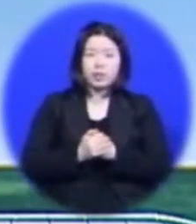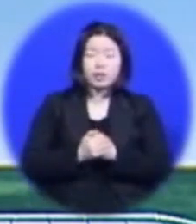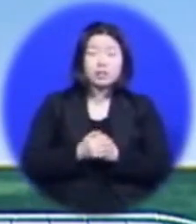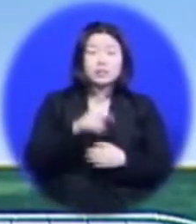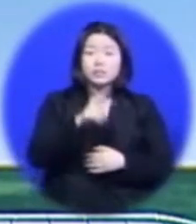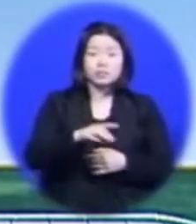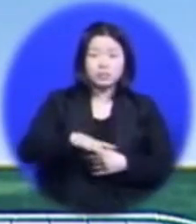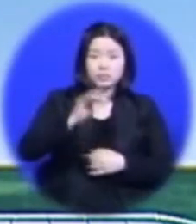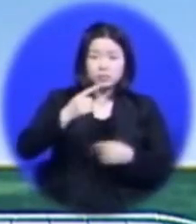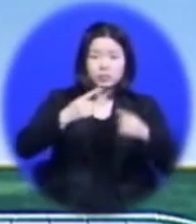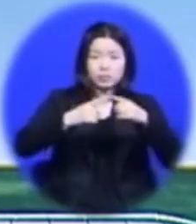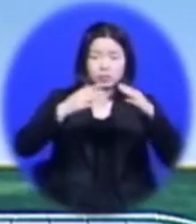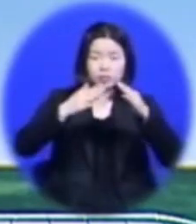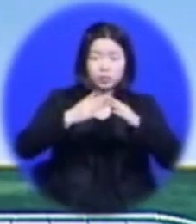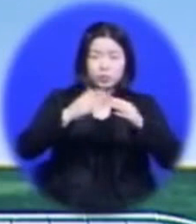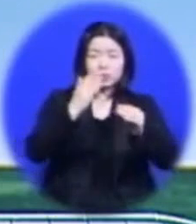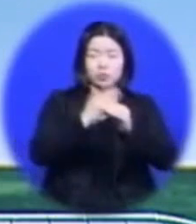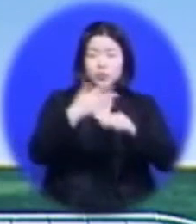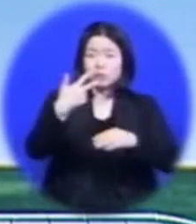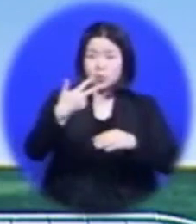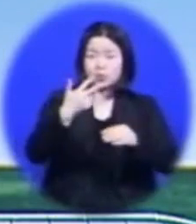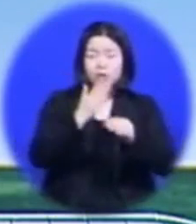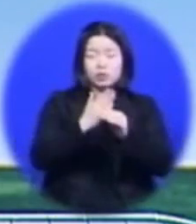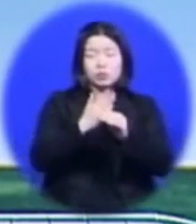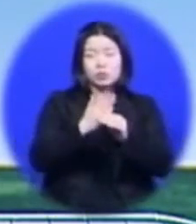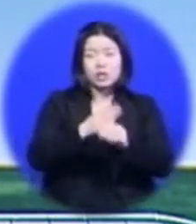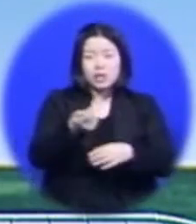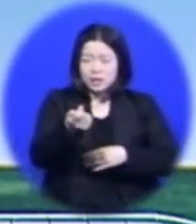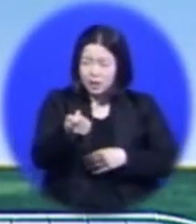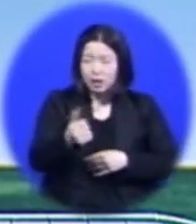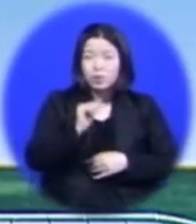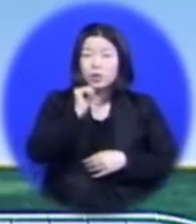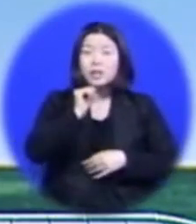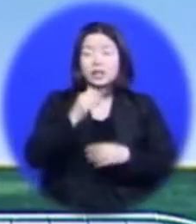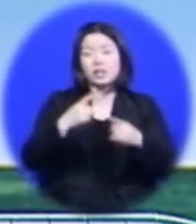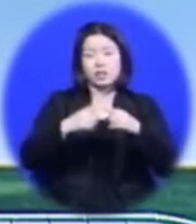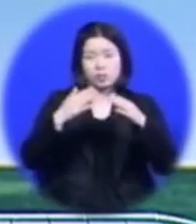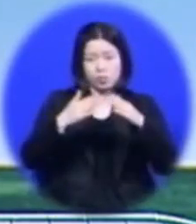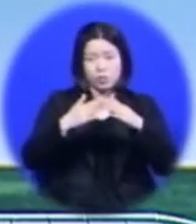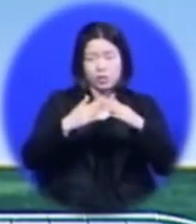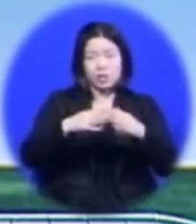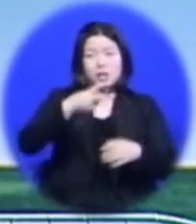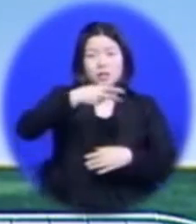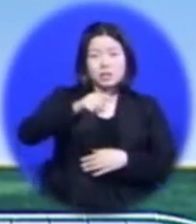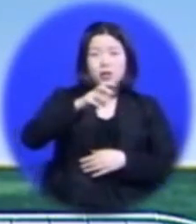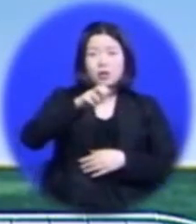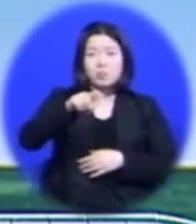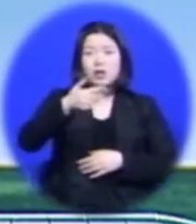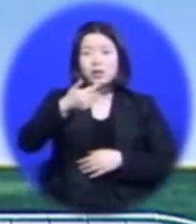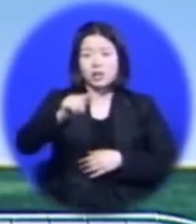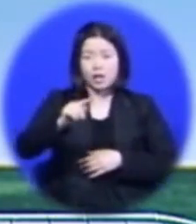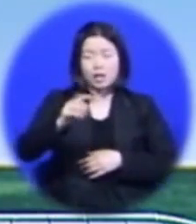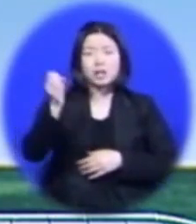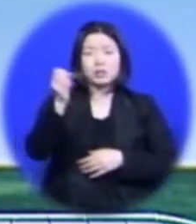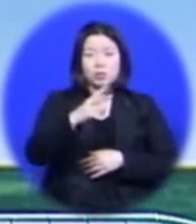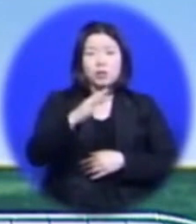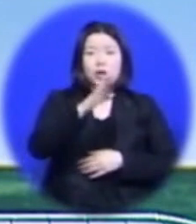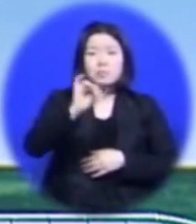그 초대교회 일곱 교회 중에 아주 가난하고 작은 교회, 서머나 교회, 빌라델비아 교회 이런